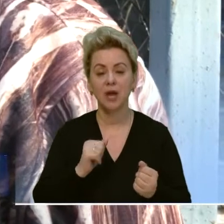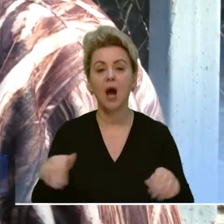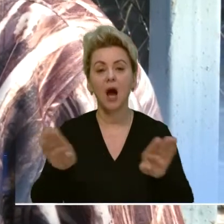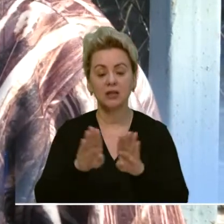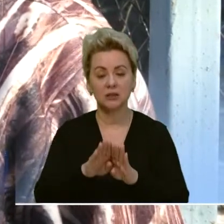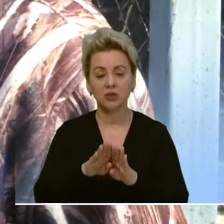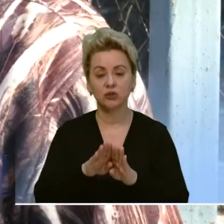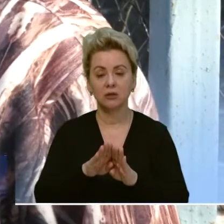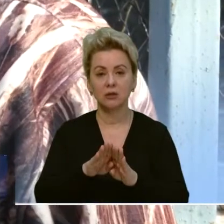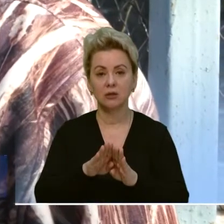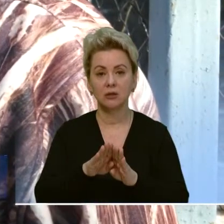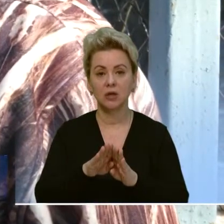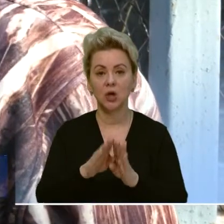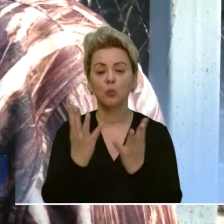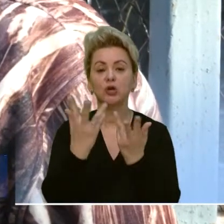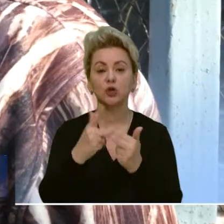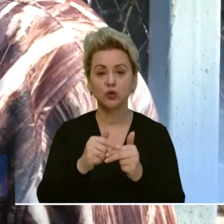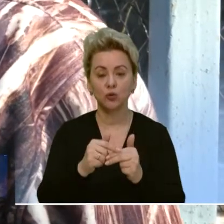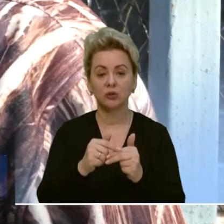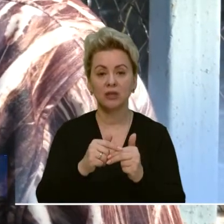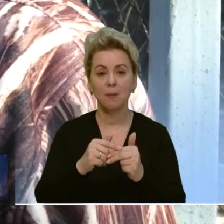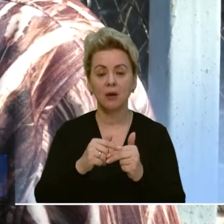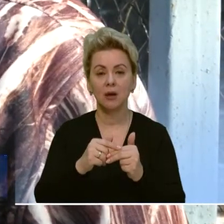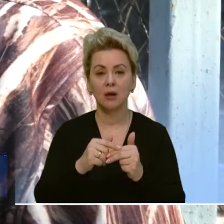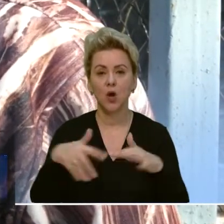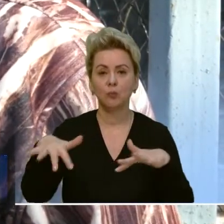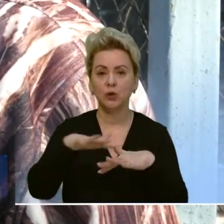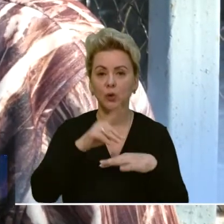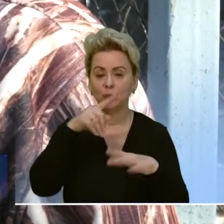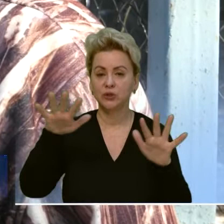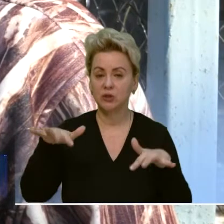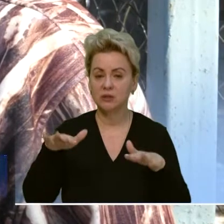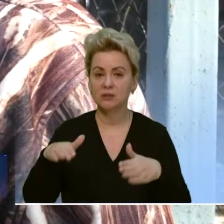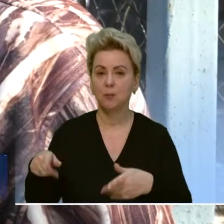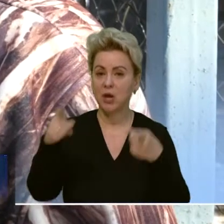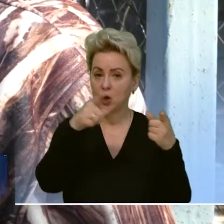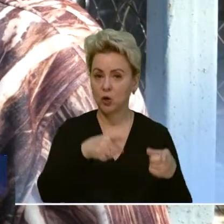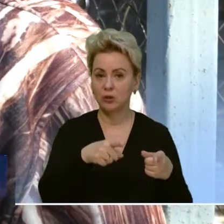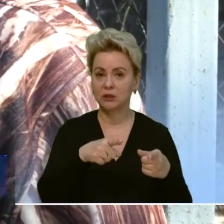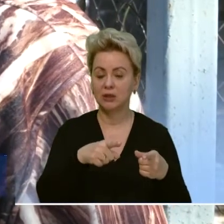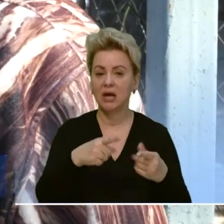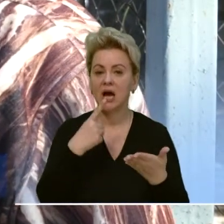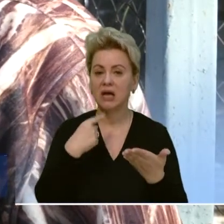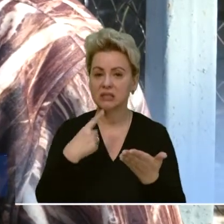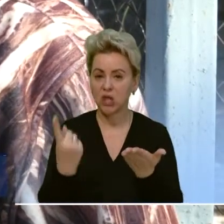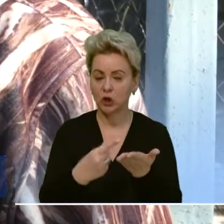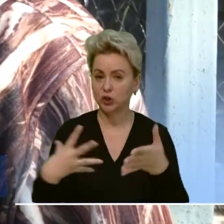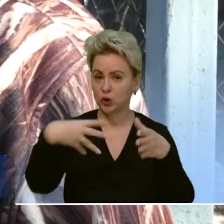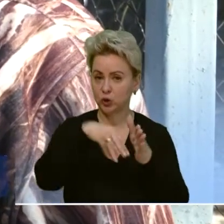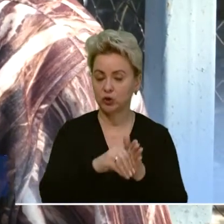также пересчетом поголовья перелетных птиц, краснокнижных